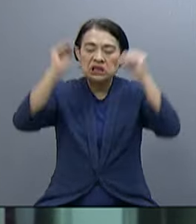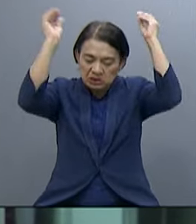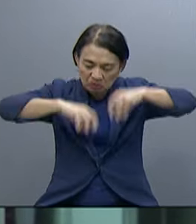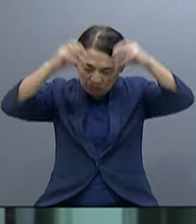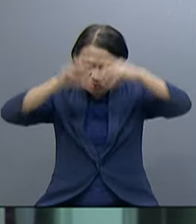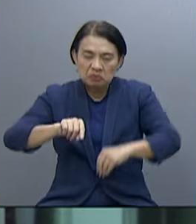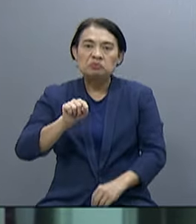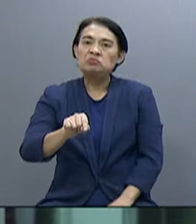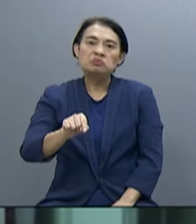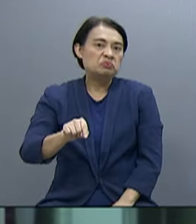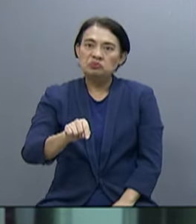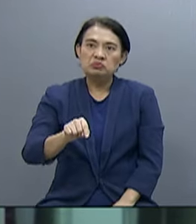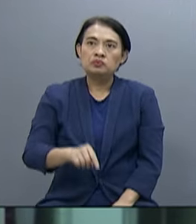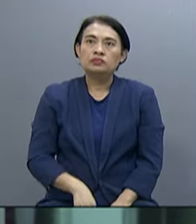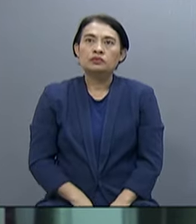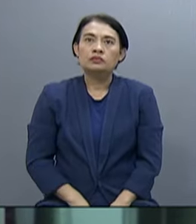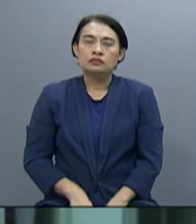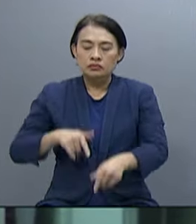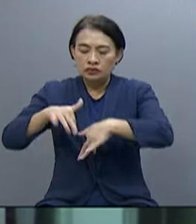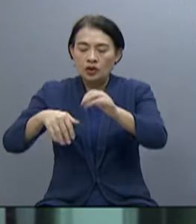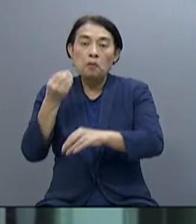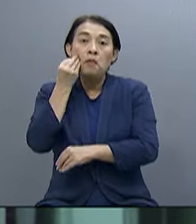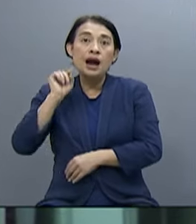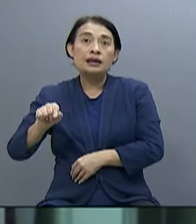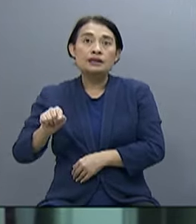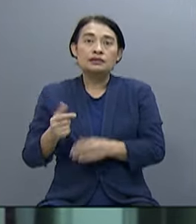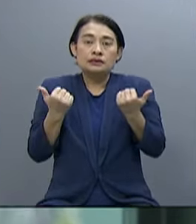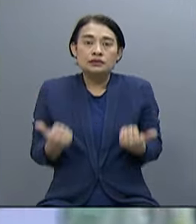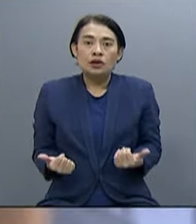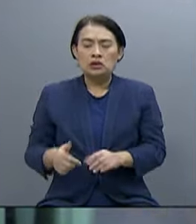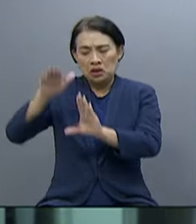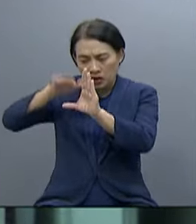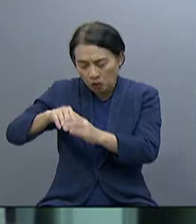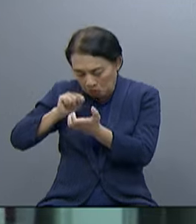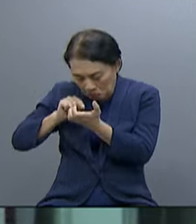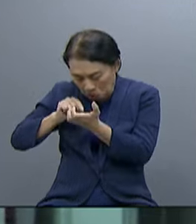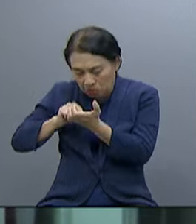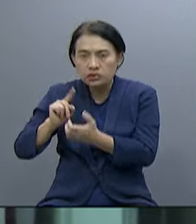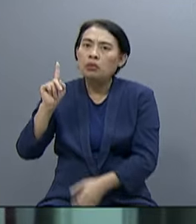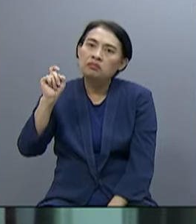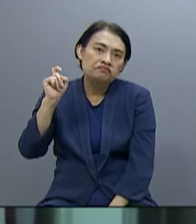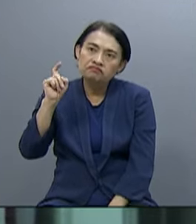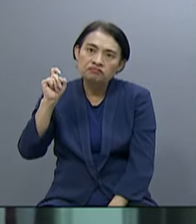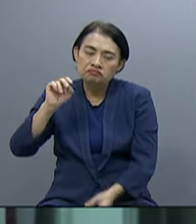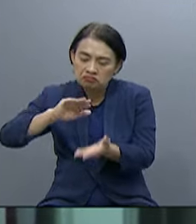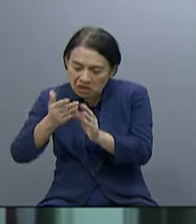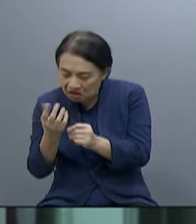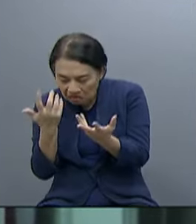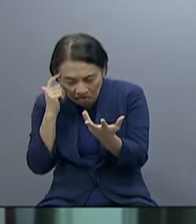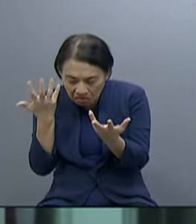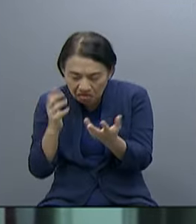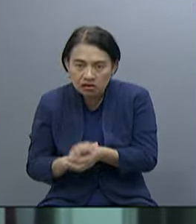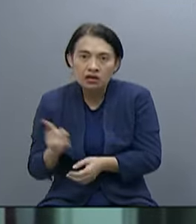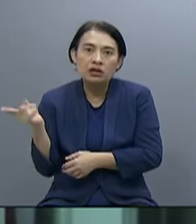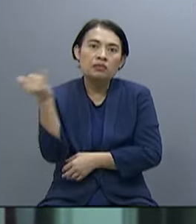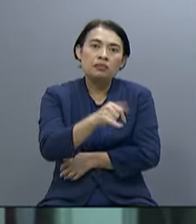านเป็นไงบ้างลงได้ไ หมในหมู่บ้านส่วนว่าตอนนี้เค้กเขาลงกันอยู่แต่ลงไม่ได้ครับมันล้มยังไงไม่รู้ครับ ก็เลยมาที่อำเภอนี ้